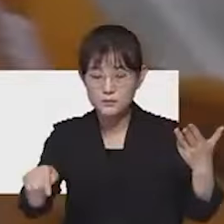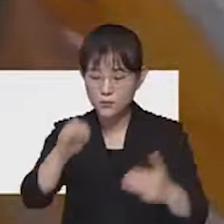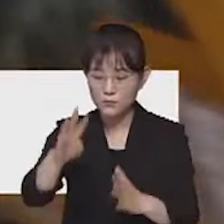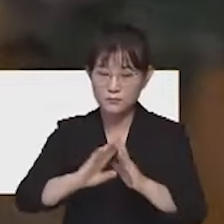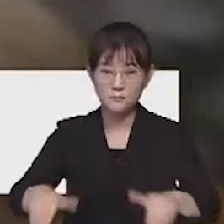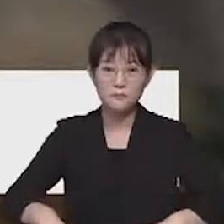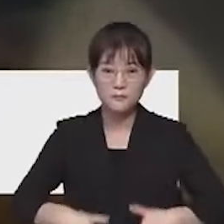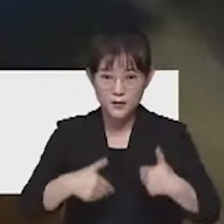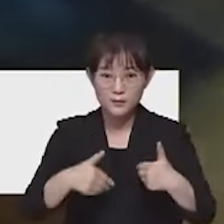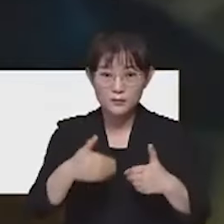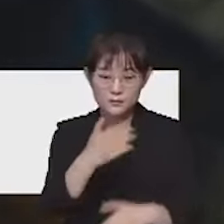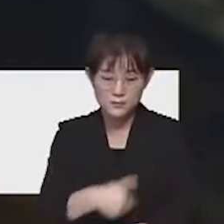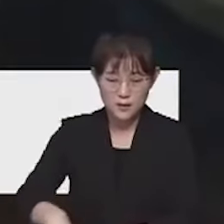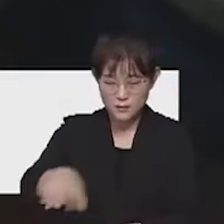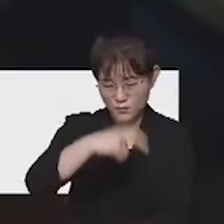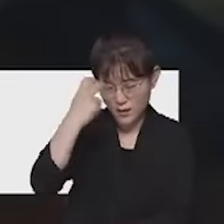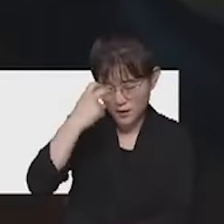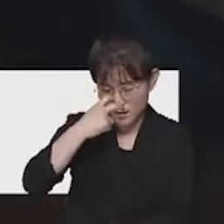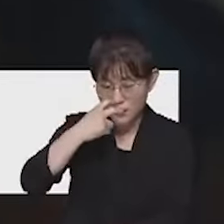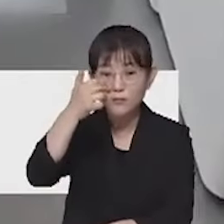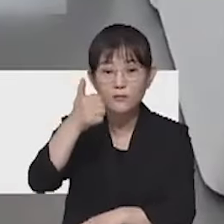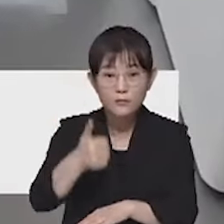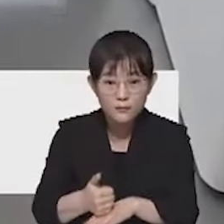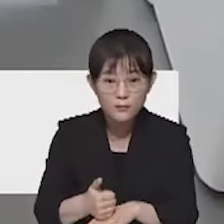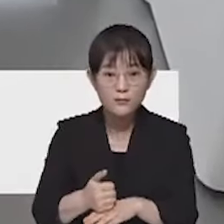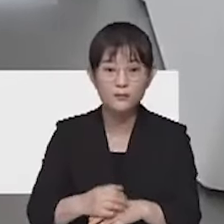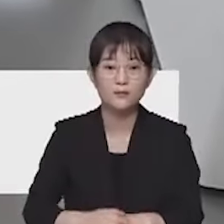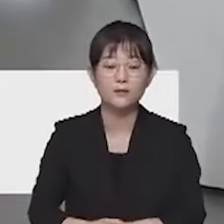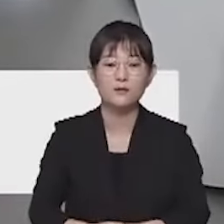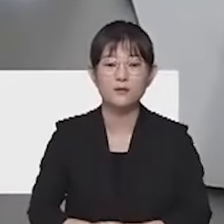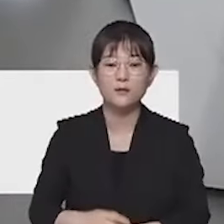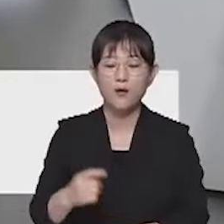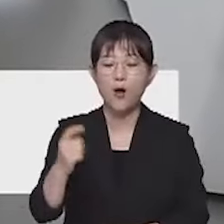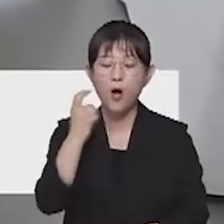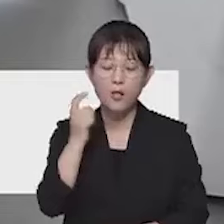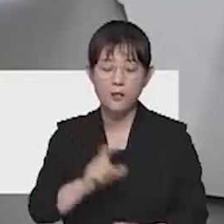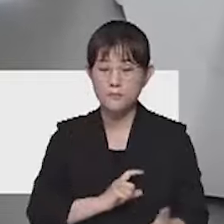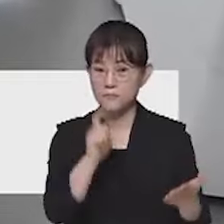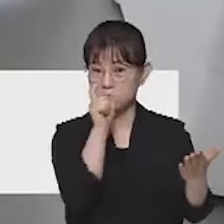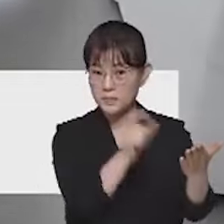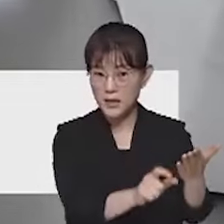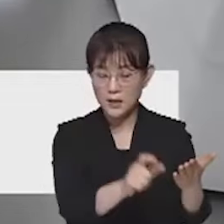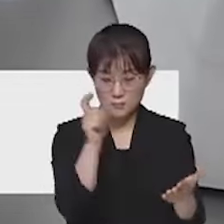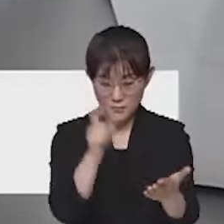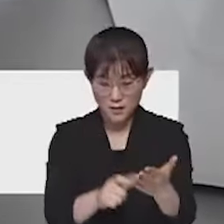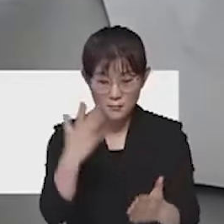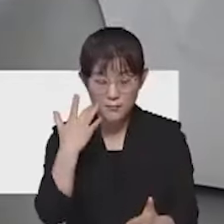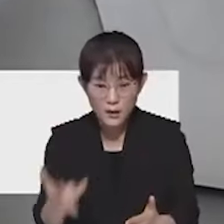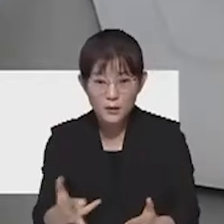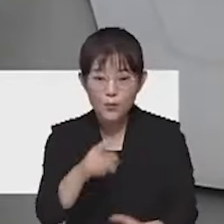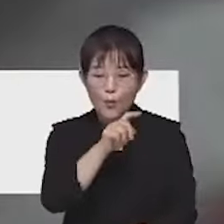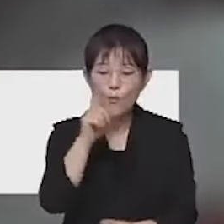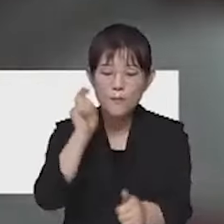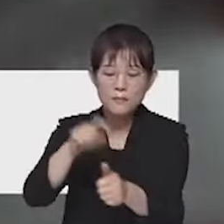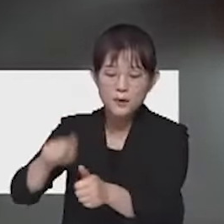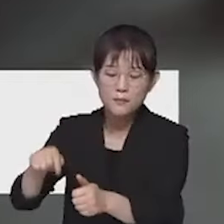광주전남 농축산물 업체를 점검한 과산 속 지않은 35곳을